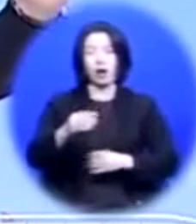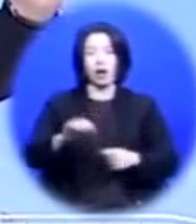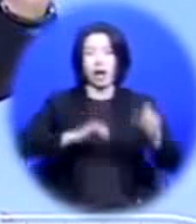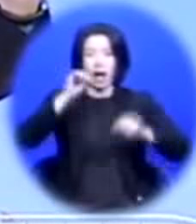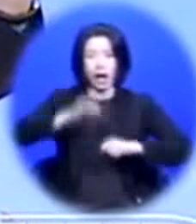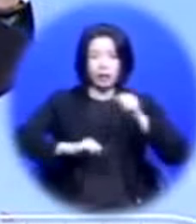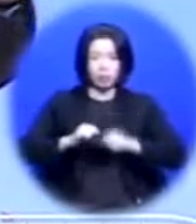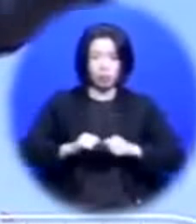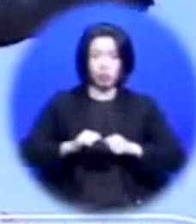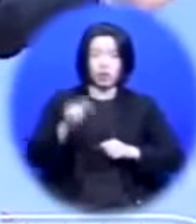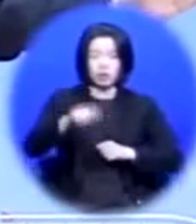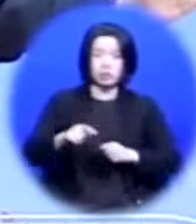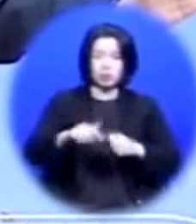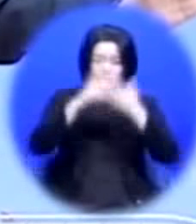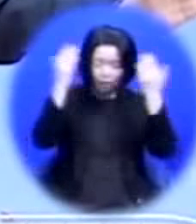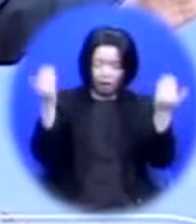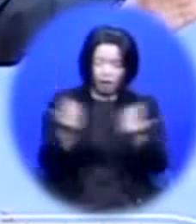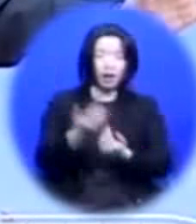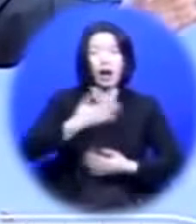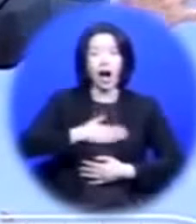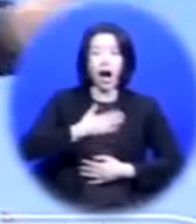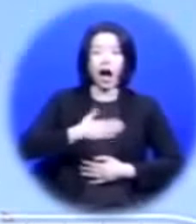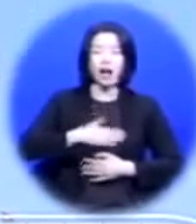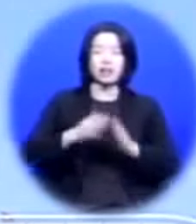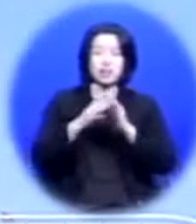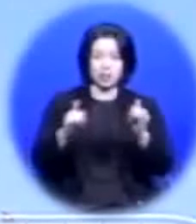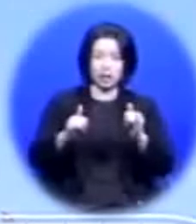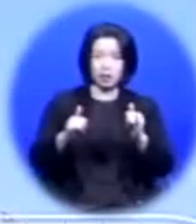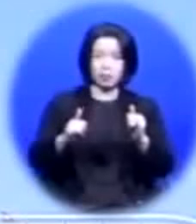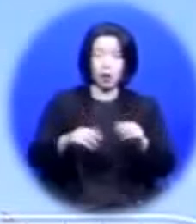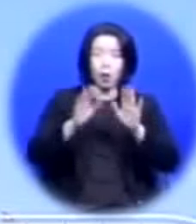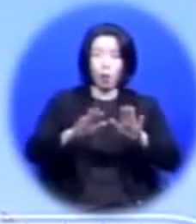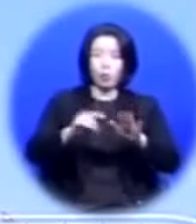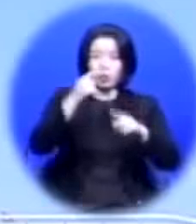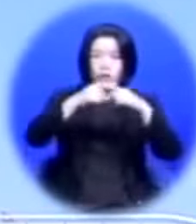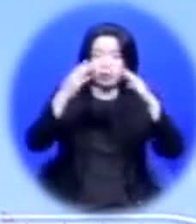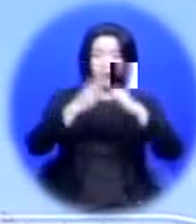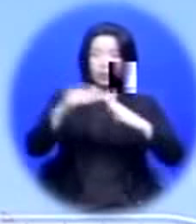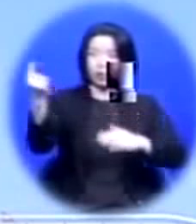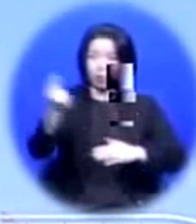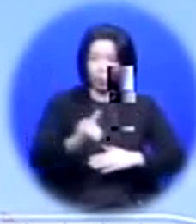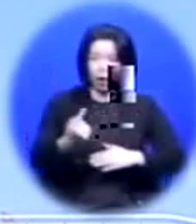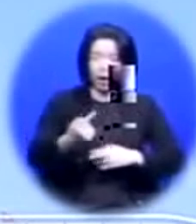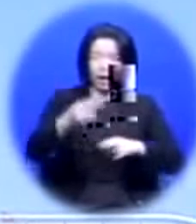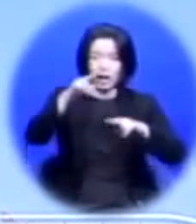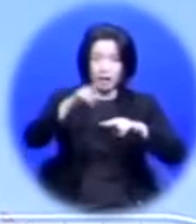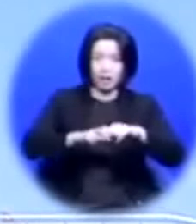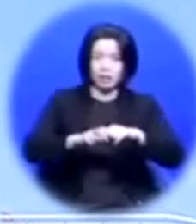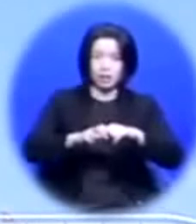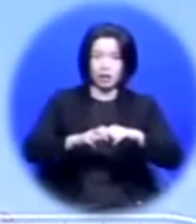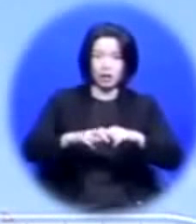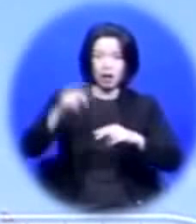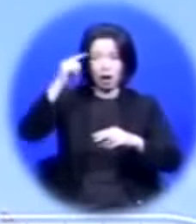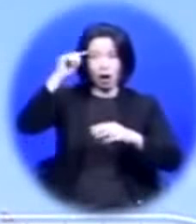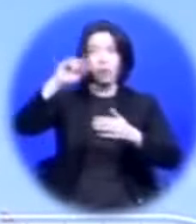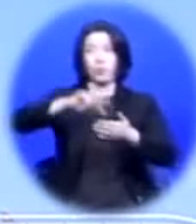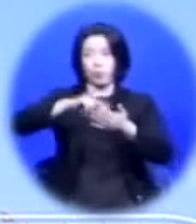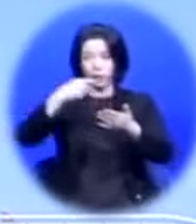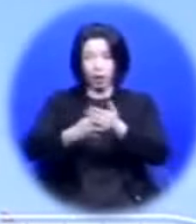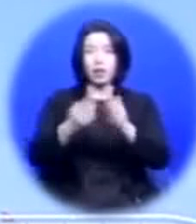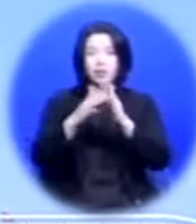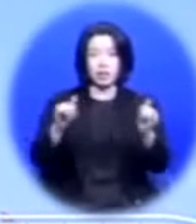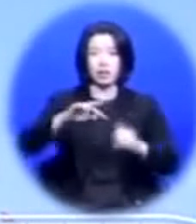그걸 다 아는 사람인 오늘 여러분이 교회 나와 앉아서 예배드리는 거 보고 기절할 사람도